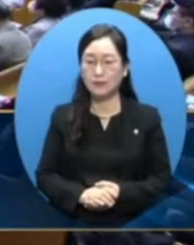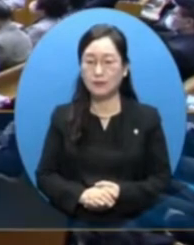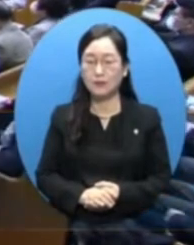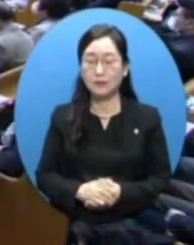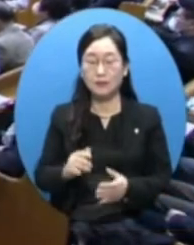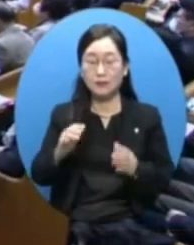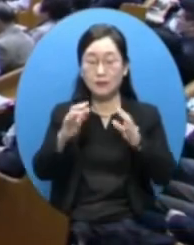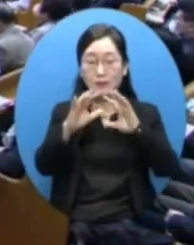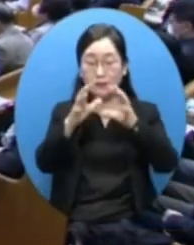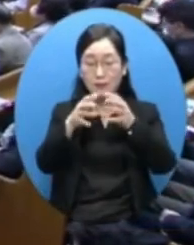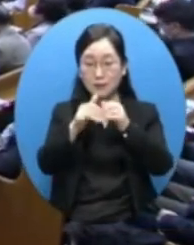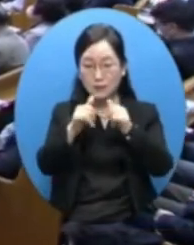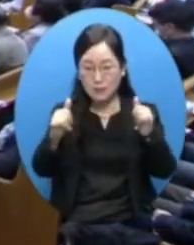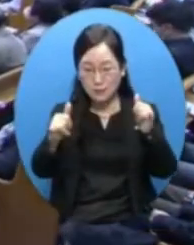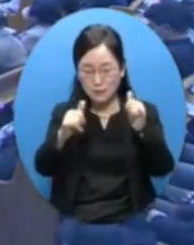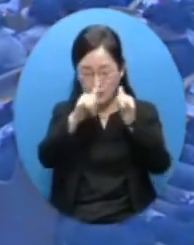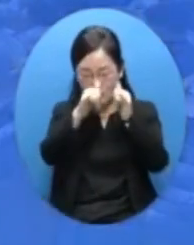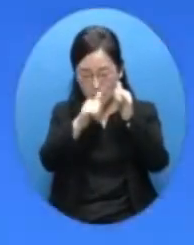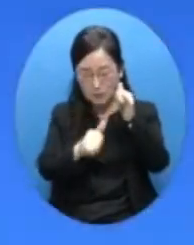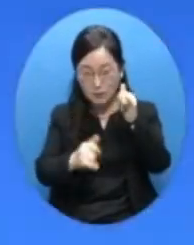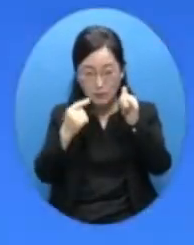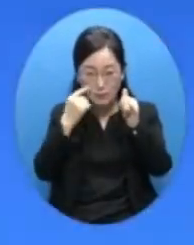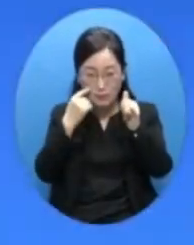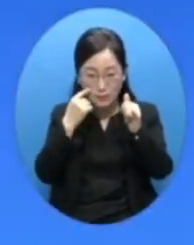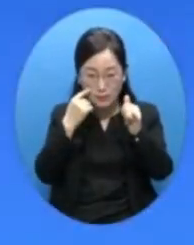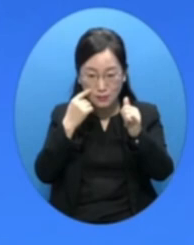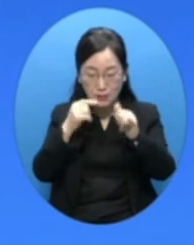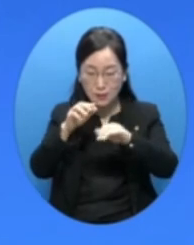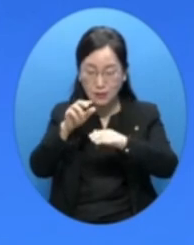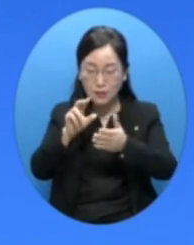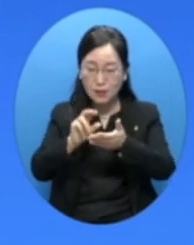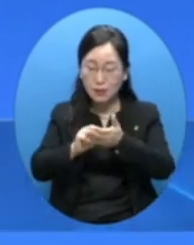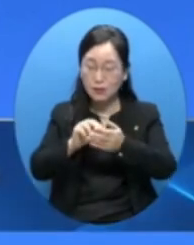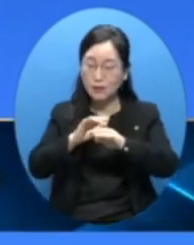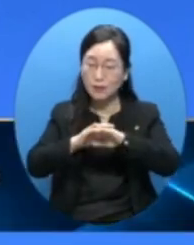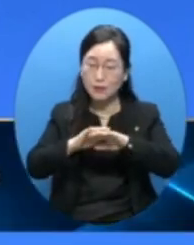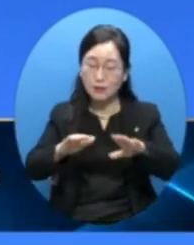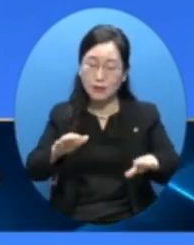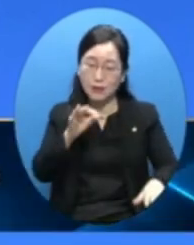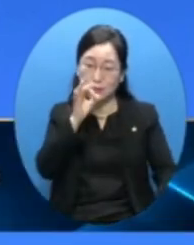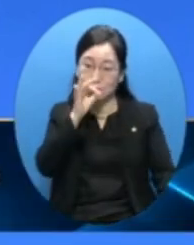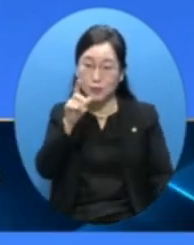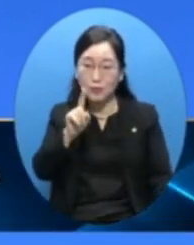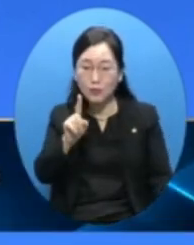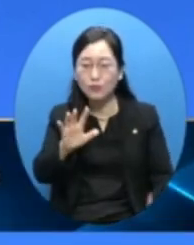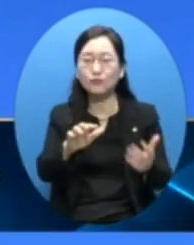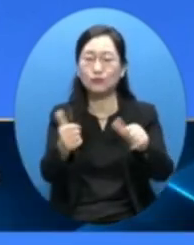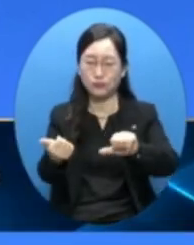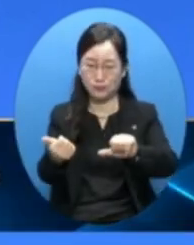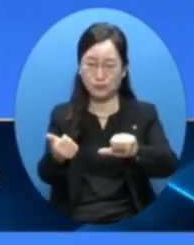인류 역사상 그 누구도 해결하지 못한 문제가 바로 죽음의 문제입니다.